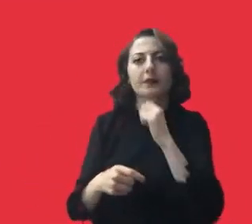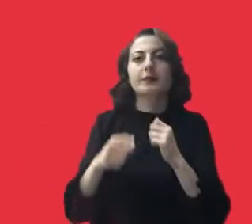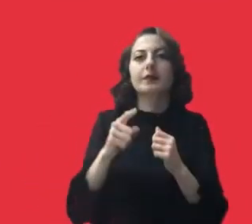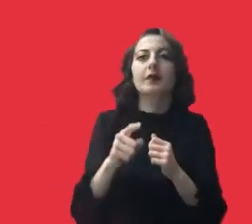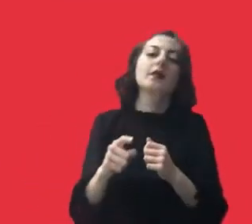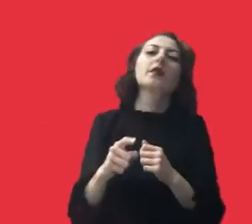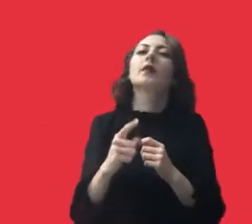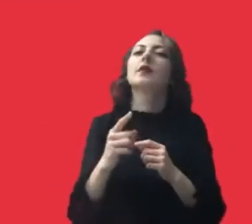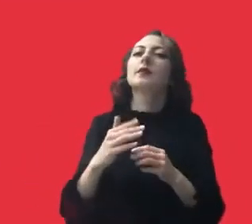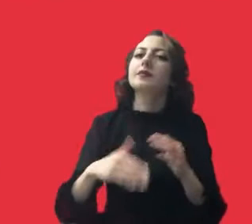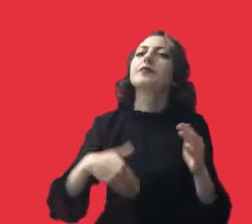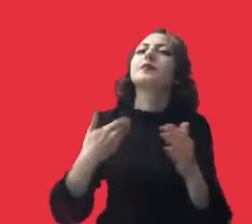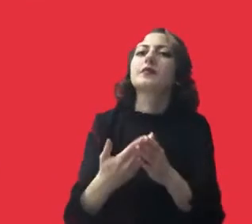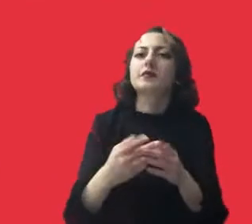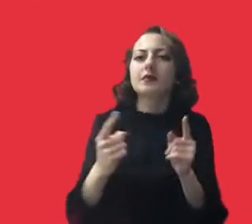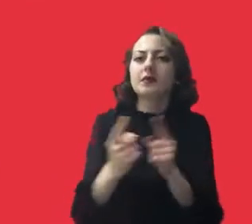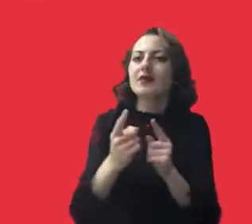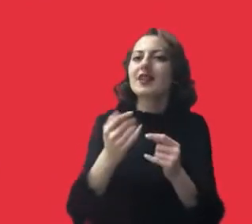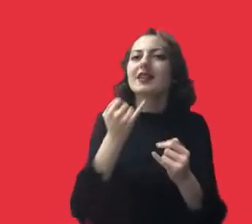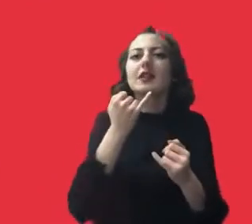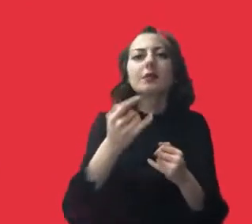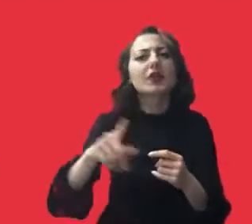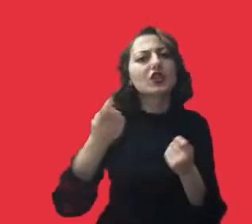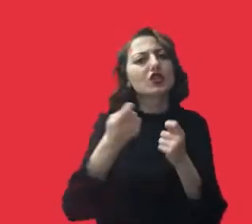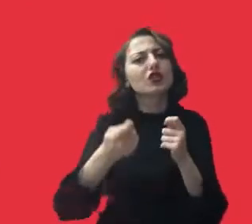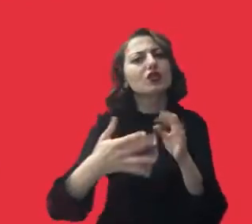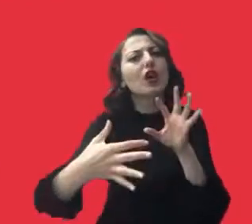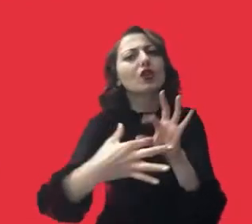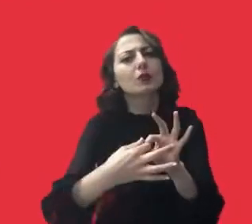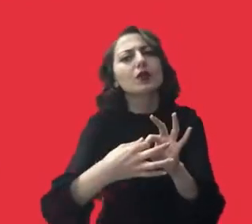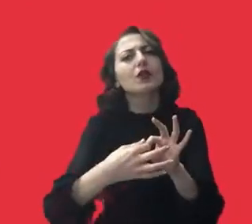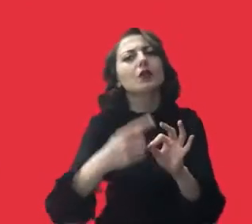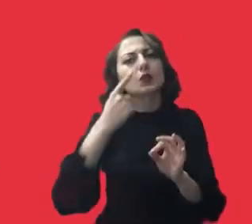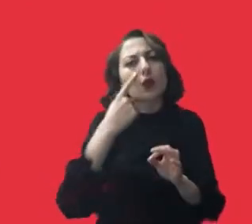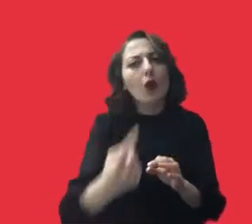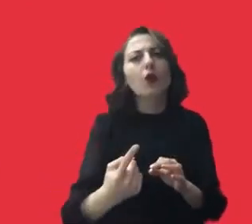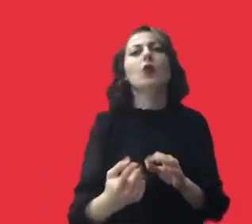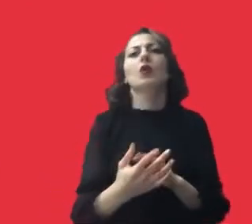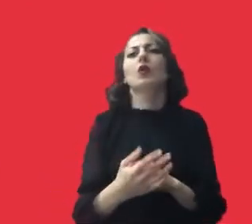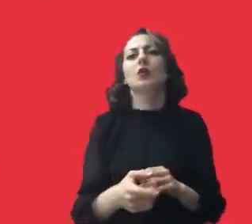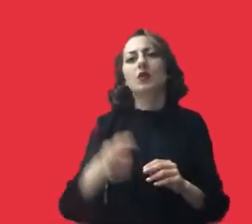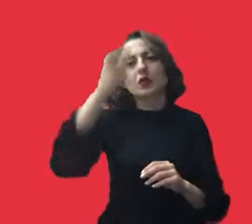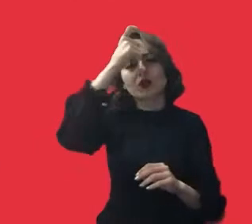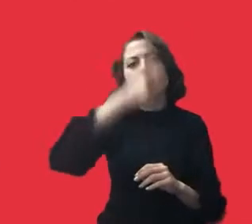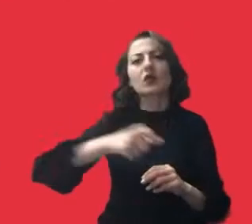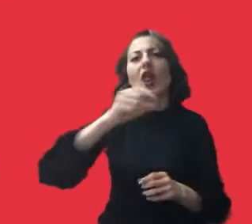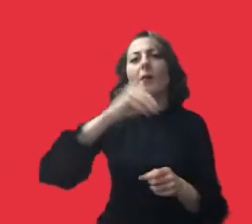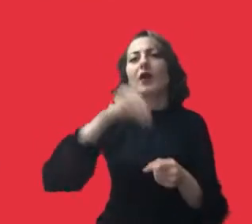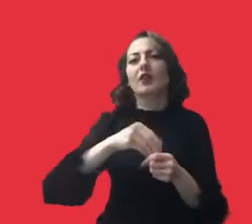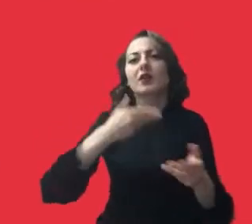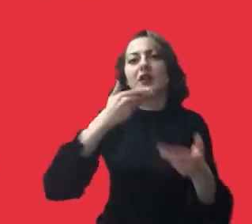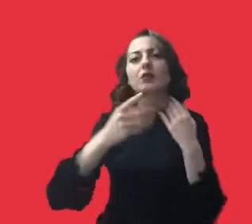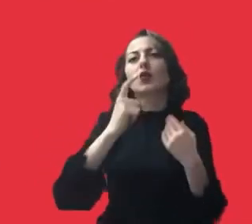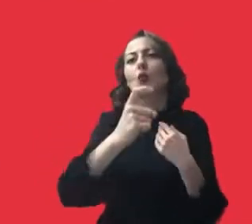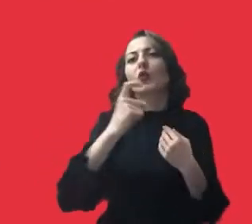Turkey. GIZ And ve again, uluslararası işbirliği GIZ and açısından international cooperation Türkiye'yi is anlatabilmek için important for Turkey. In 99 order to yılından bu yana explain this,